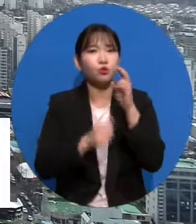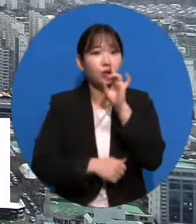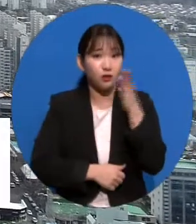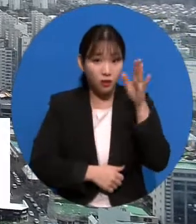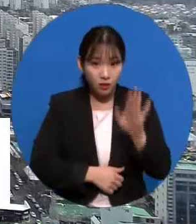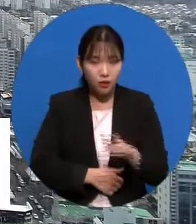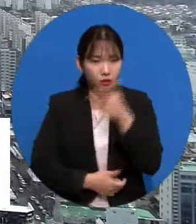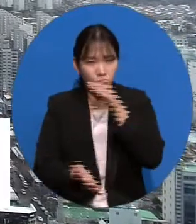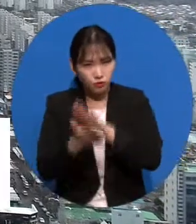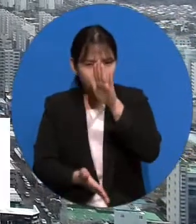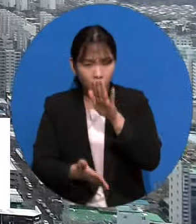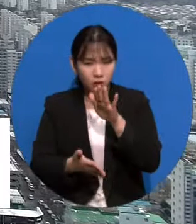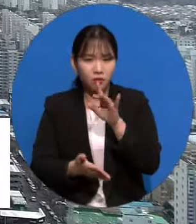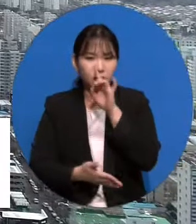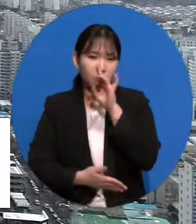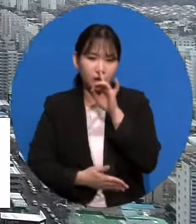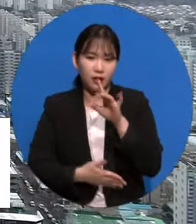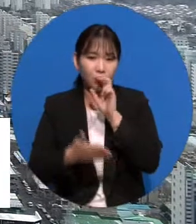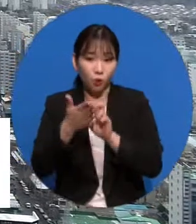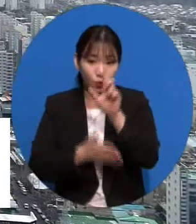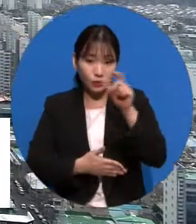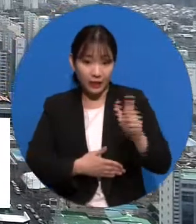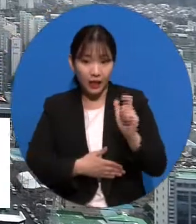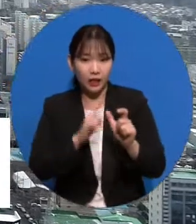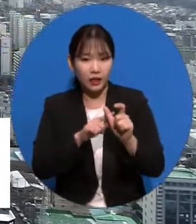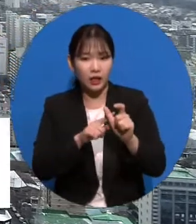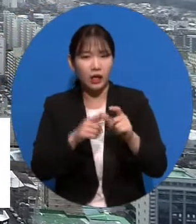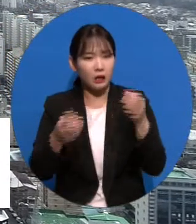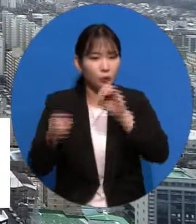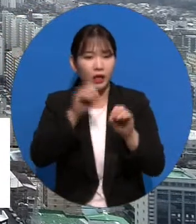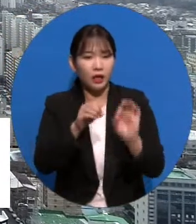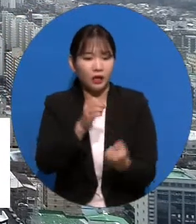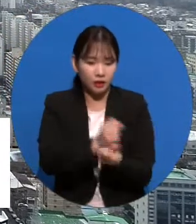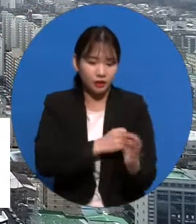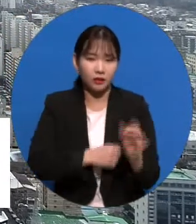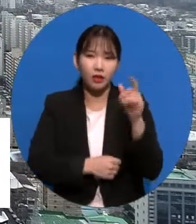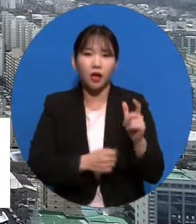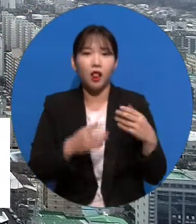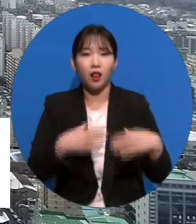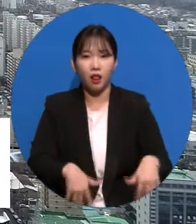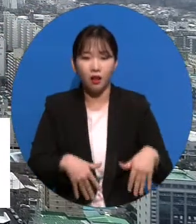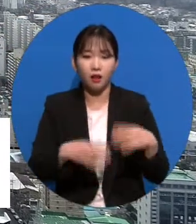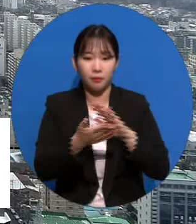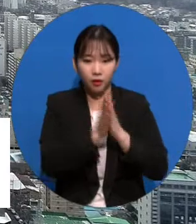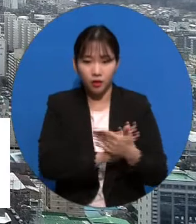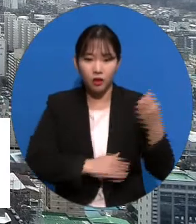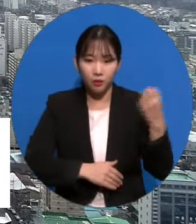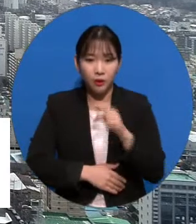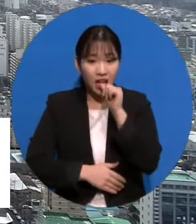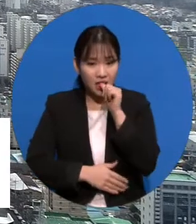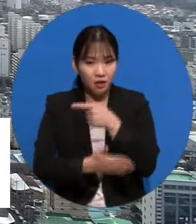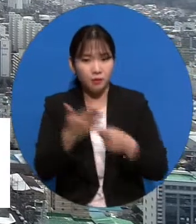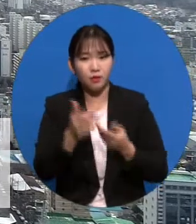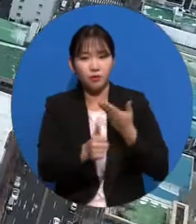너무 뜨겁게 데펴도 이 콘크리트 강도에 화학 반응을 해가지고 강도도 떨어질 뿐만 아니라 또 철근에